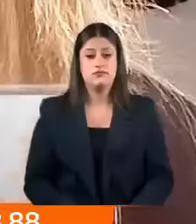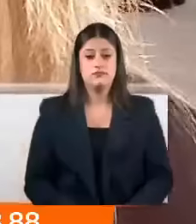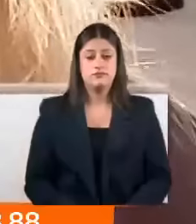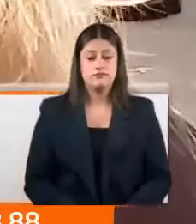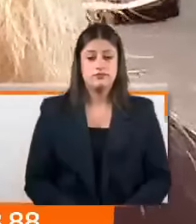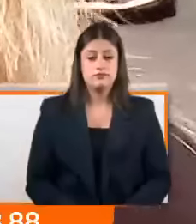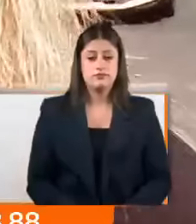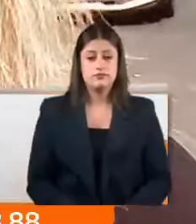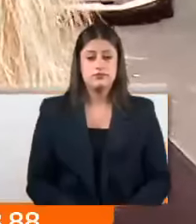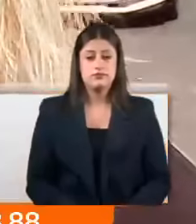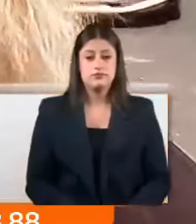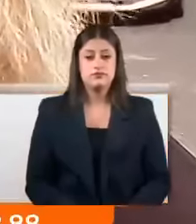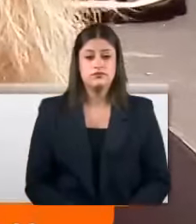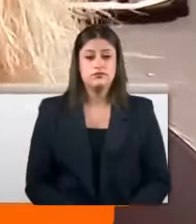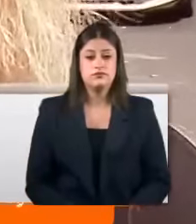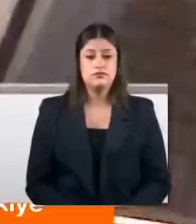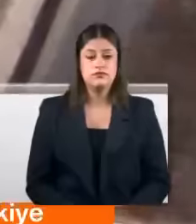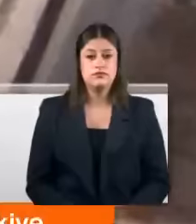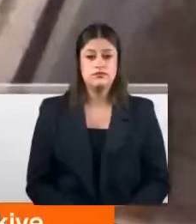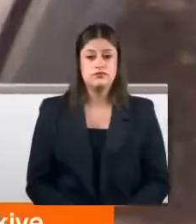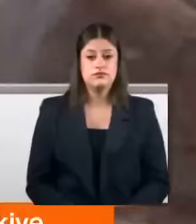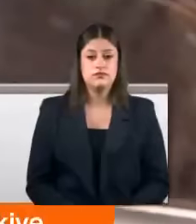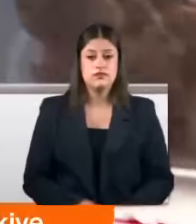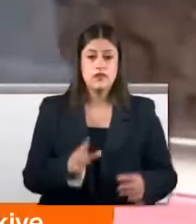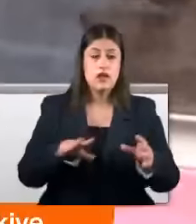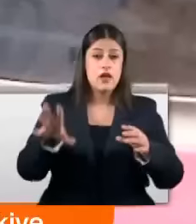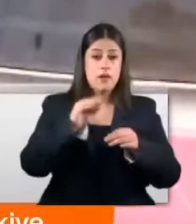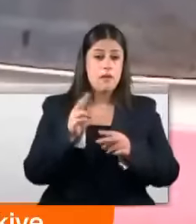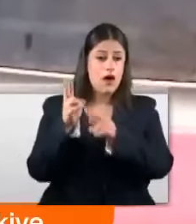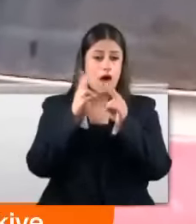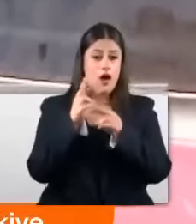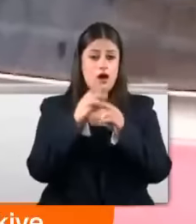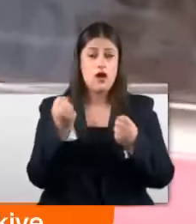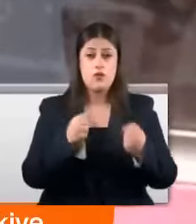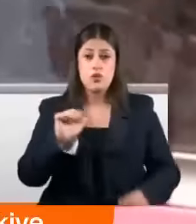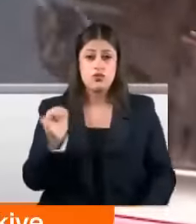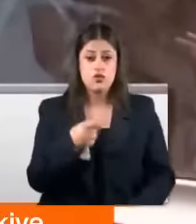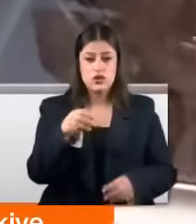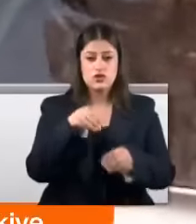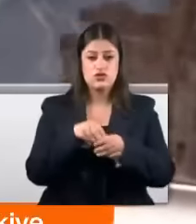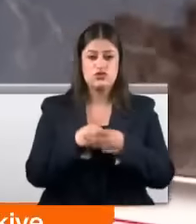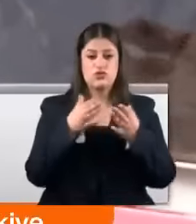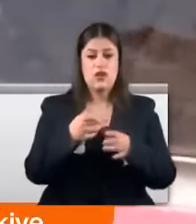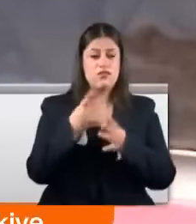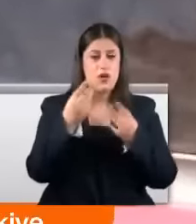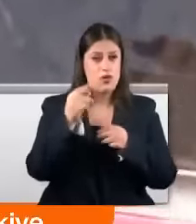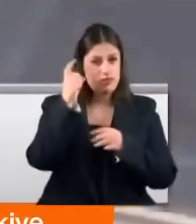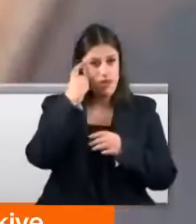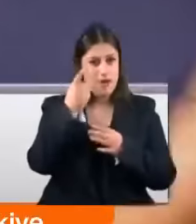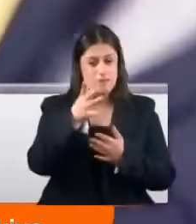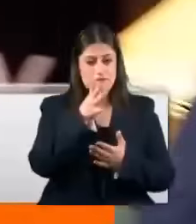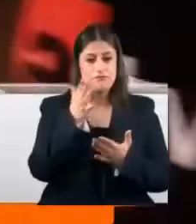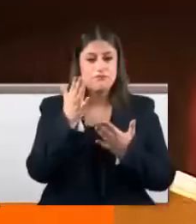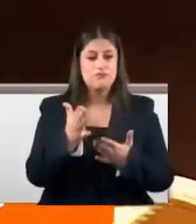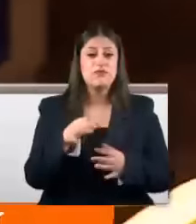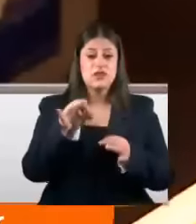bulamayan müşteriler aslında ağır hasarlı araçlara yöneliyorlar. Herkesin hayalini kurduğu süper lüks aracın içindeyiz. Ne olduğunu tahmin ettiniz ama şu anda işte